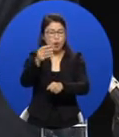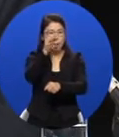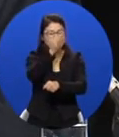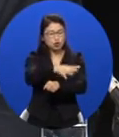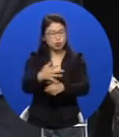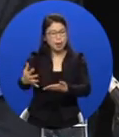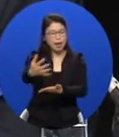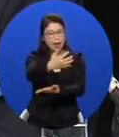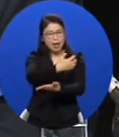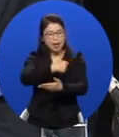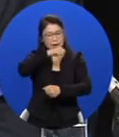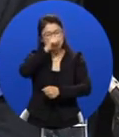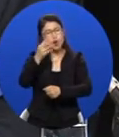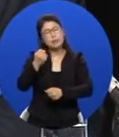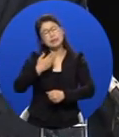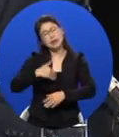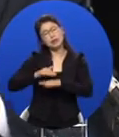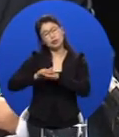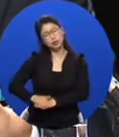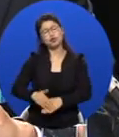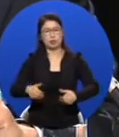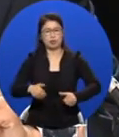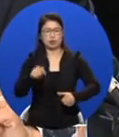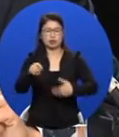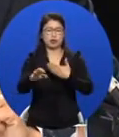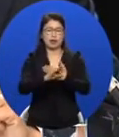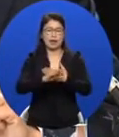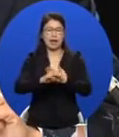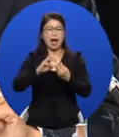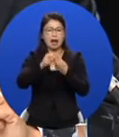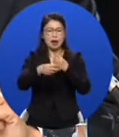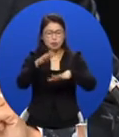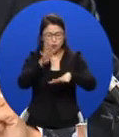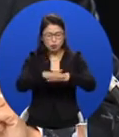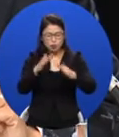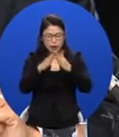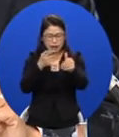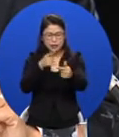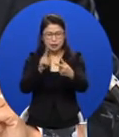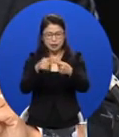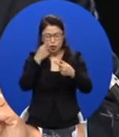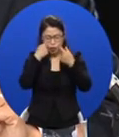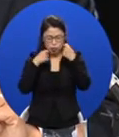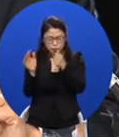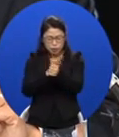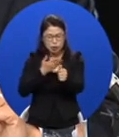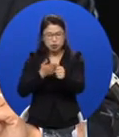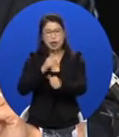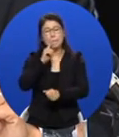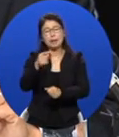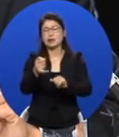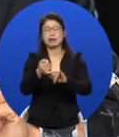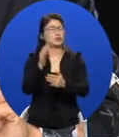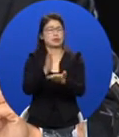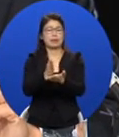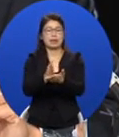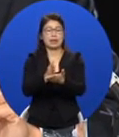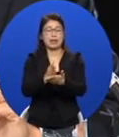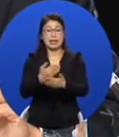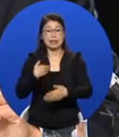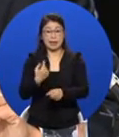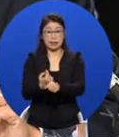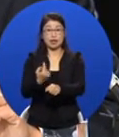예산이 얼마는 알아야 될 거 아닙니까? 그래야 감귤 농가들 눈물 닦아주겠다 뭐 하겠다는데 뭘 하는지. 그리고 제가